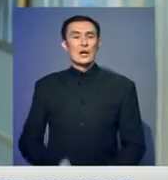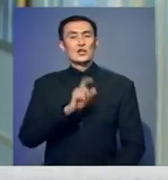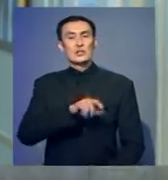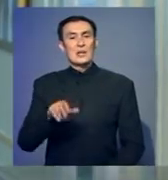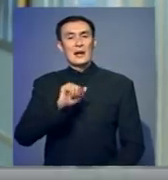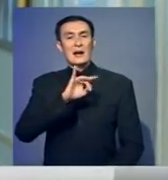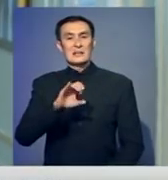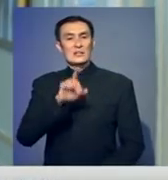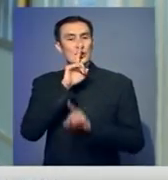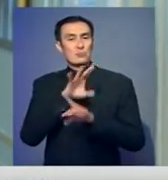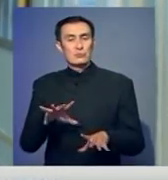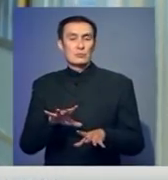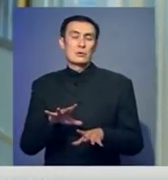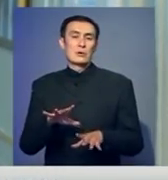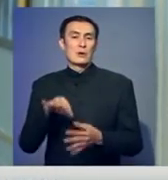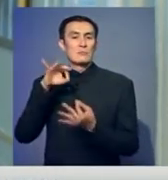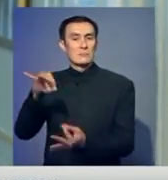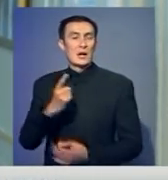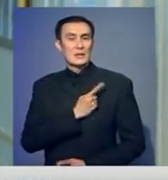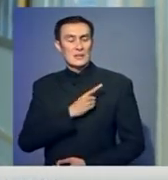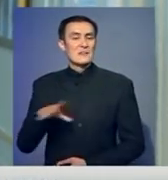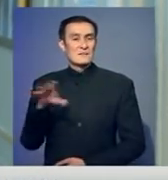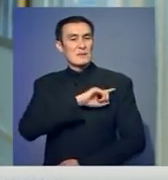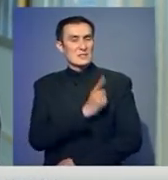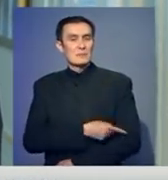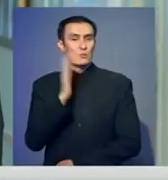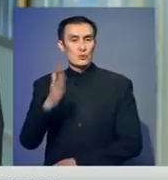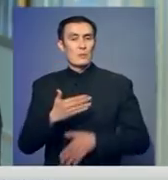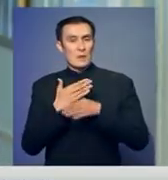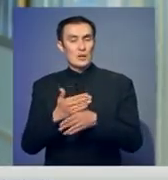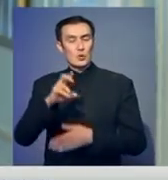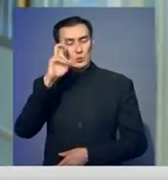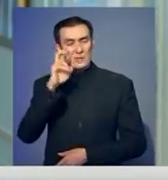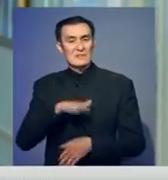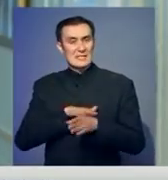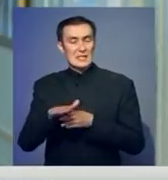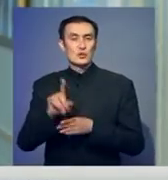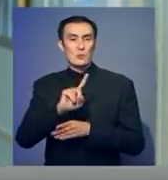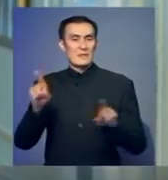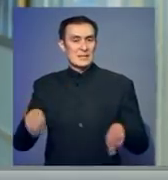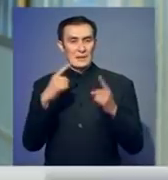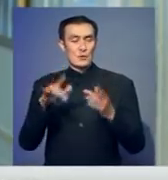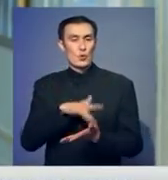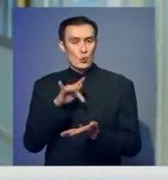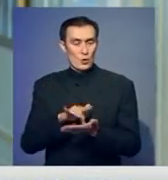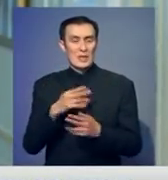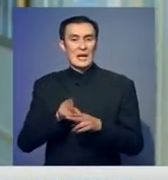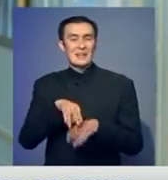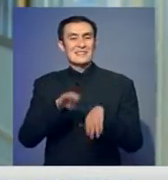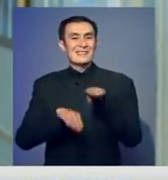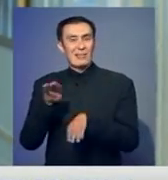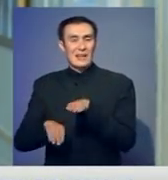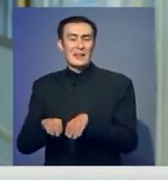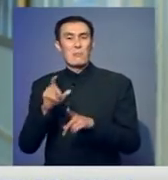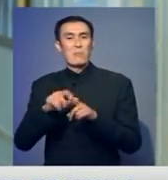Жители Арыси не останутся одни. Всеми силами будем помогать, и государство сделает все для восстановления. Этот склад для